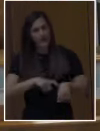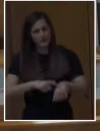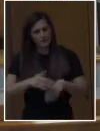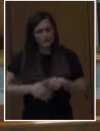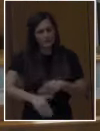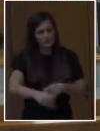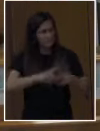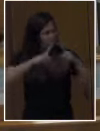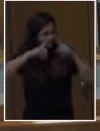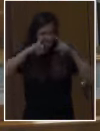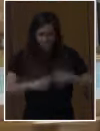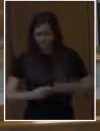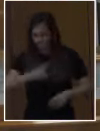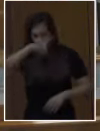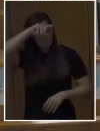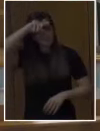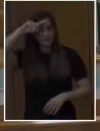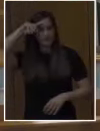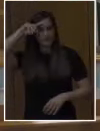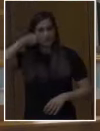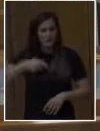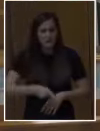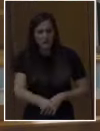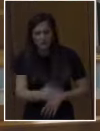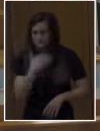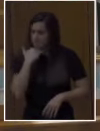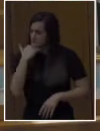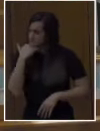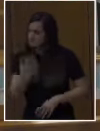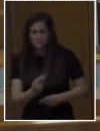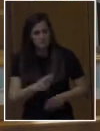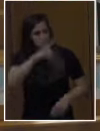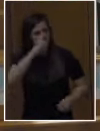απαιτητικό. Ότι πηγαίνουμε για το αδύνατο.